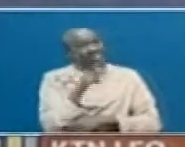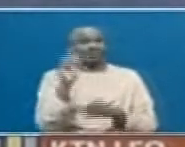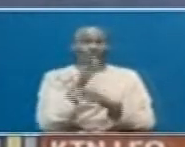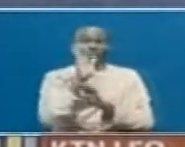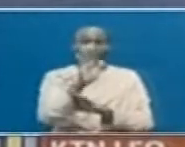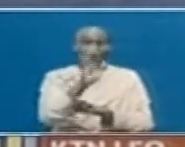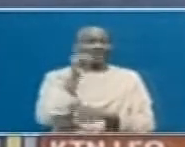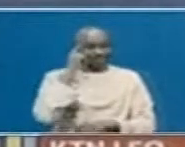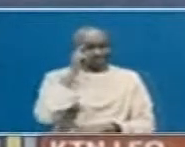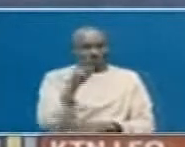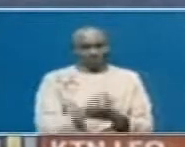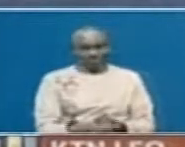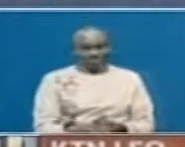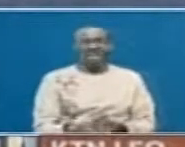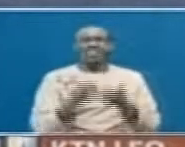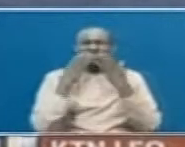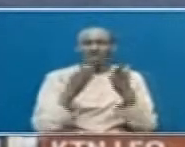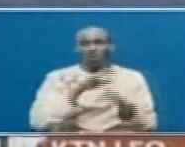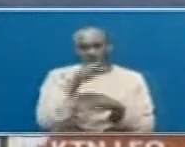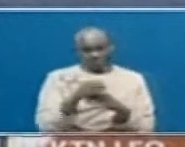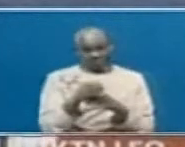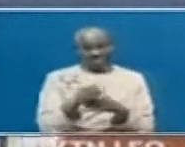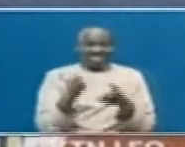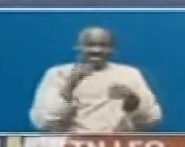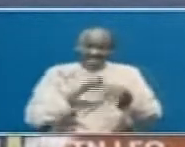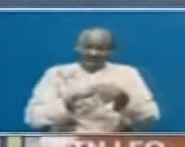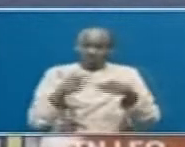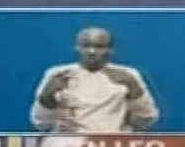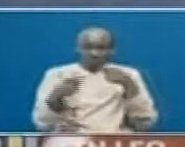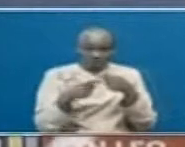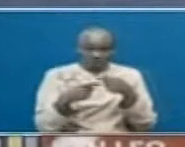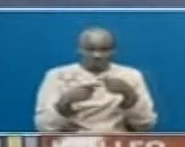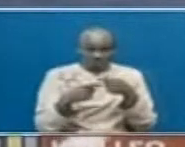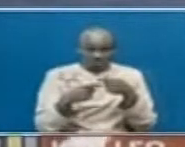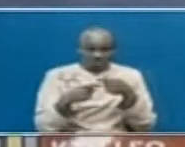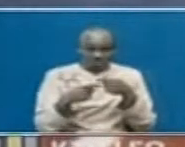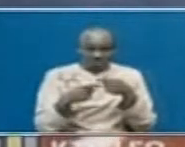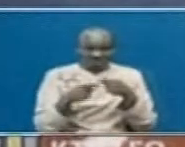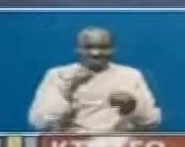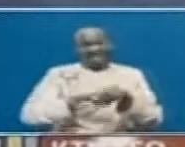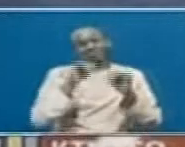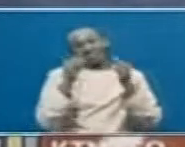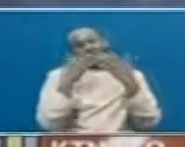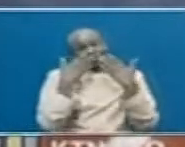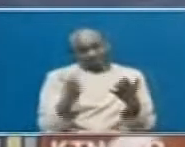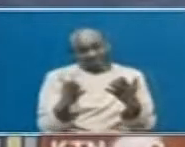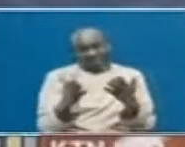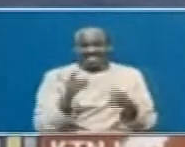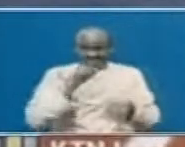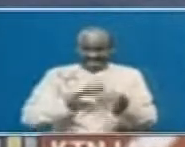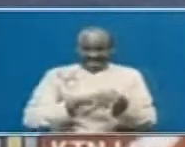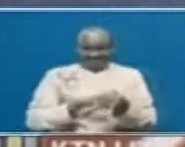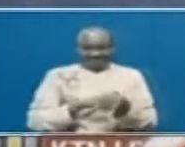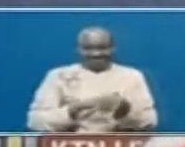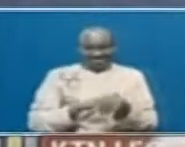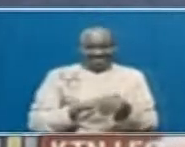na kukumbuka. Pita Kwabi, asante sana. Mtazamaji basi kwa muda usiku mrefu habari zimefika Uncle Mambo. Saa moja sasa. Na mtazamaji